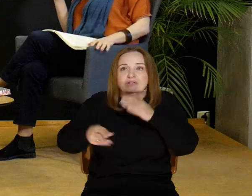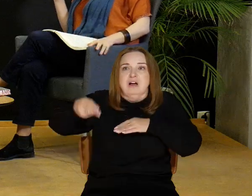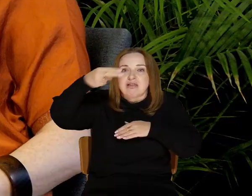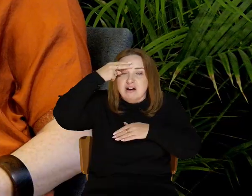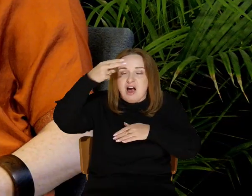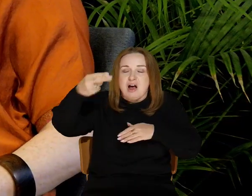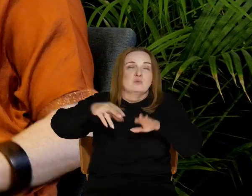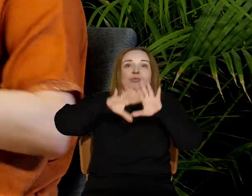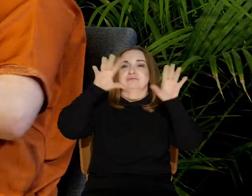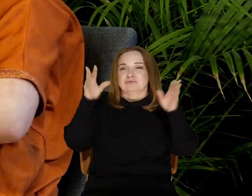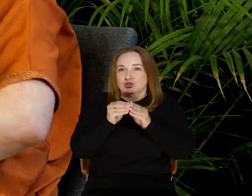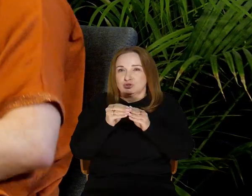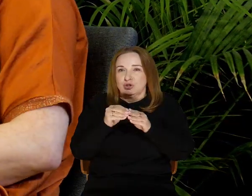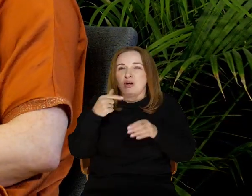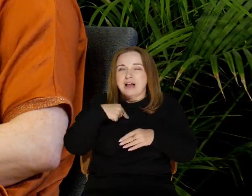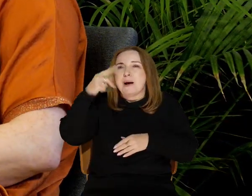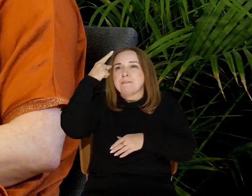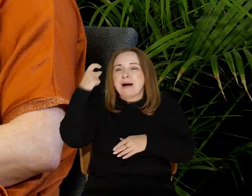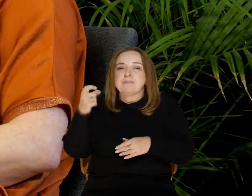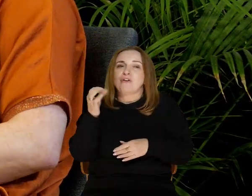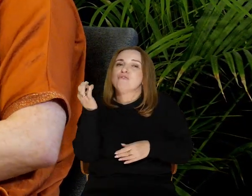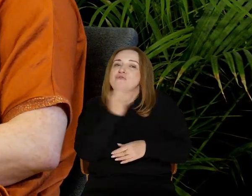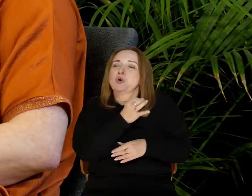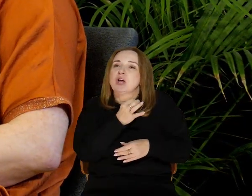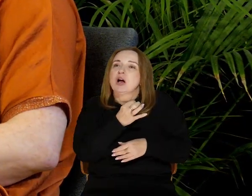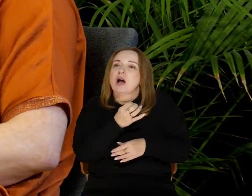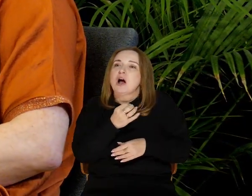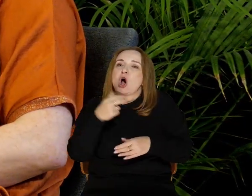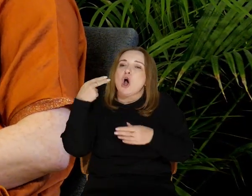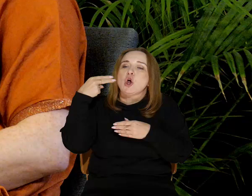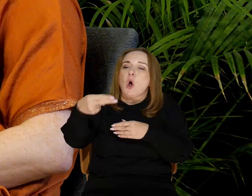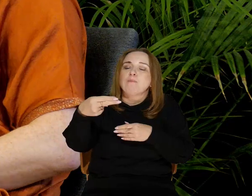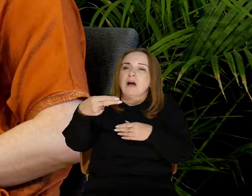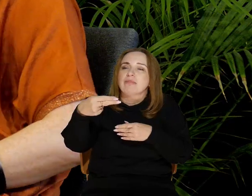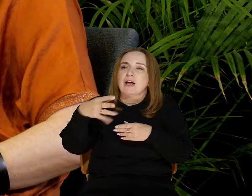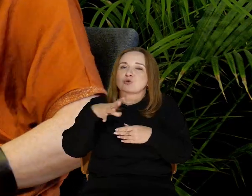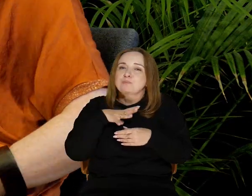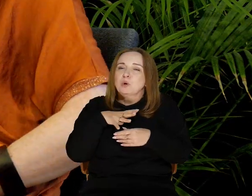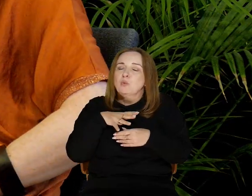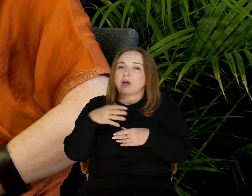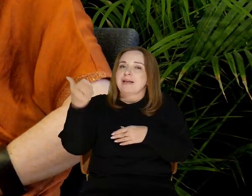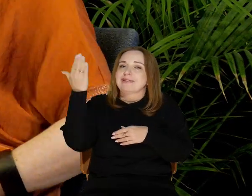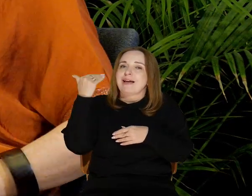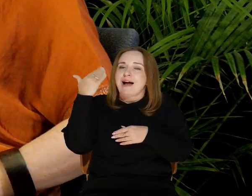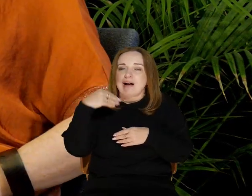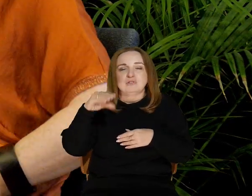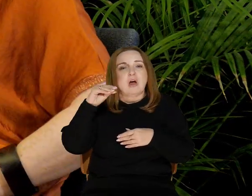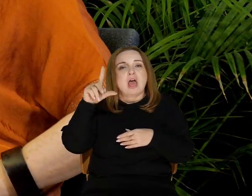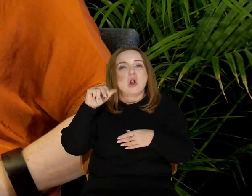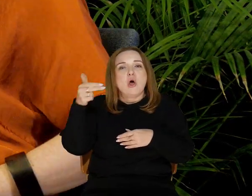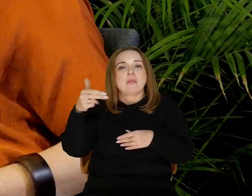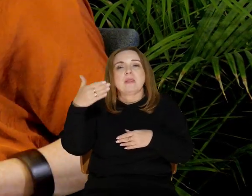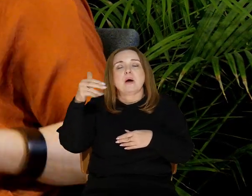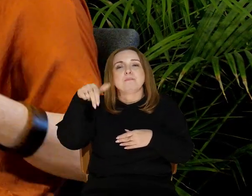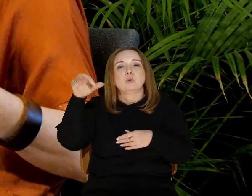traumą. Pamiętam chociażby twój komentarz na mediach społecznościowych, kiedy Elon Musk ze swoim synkiem odwiedził